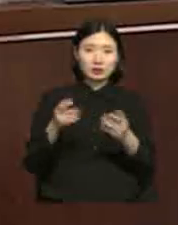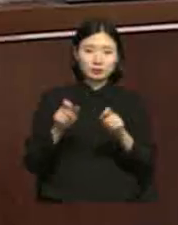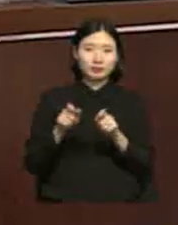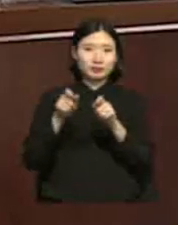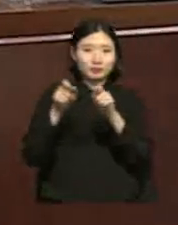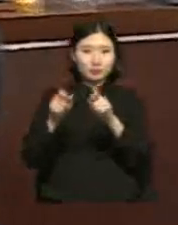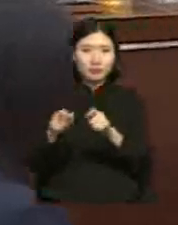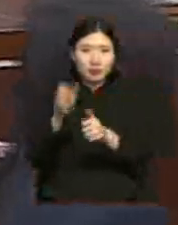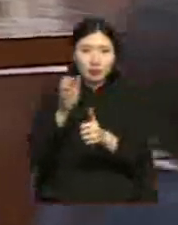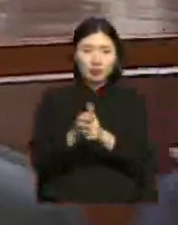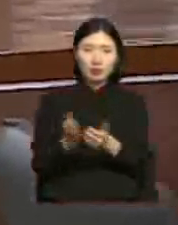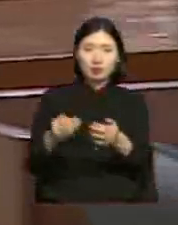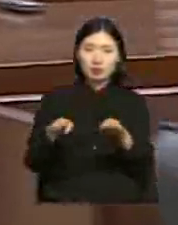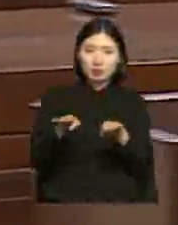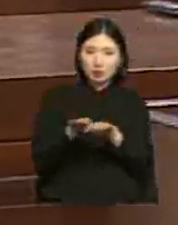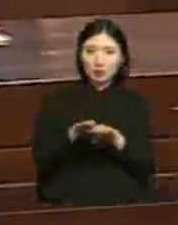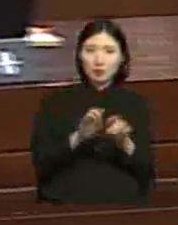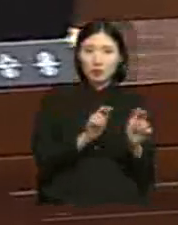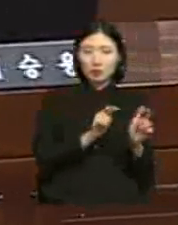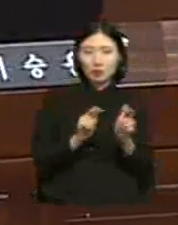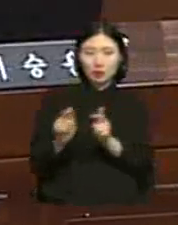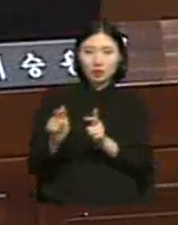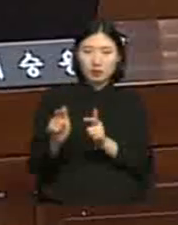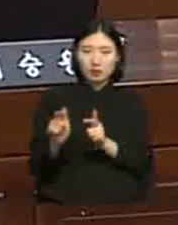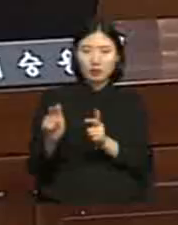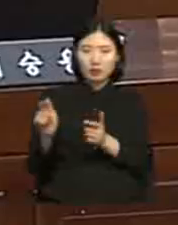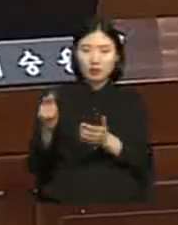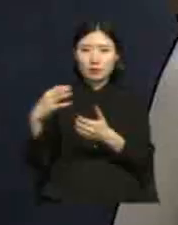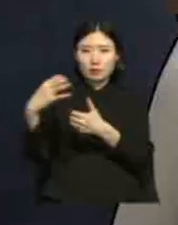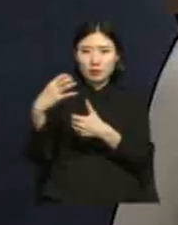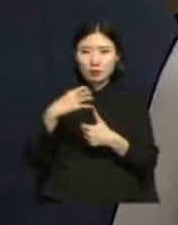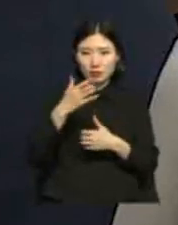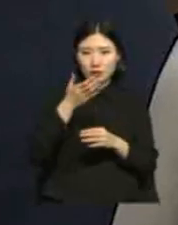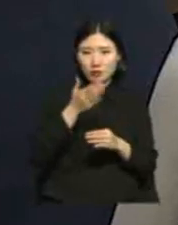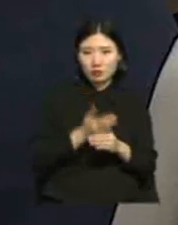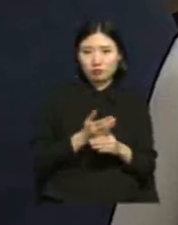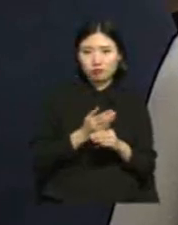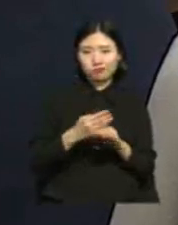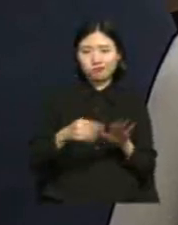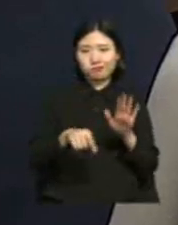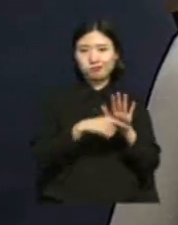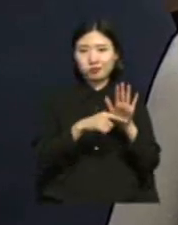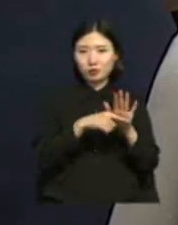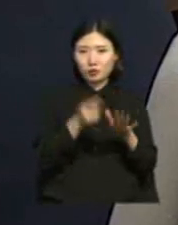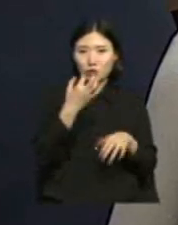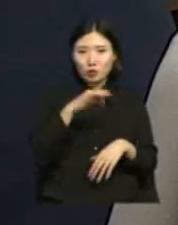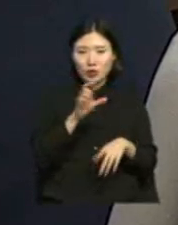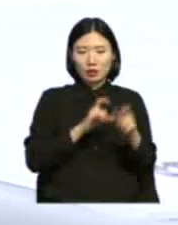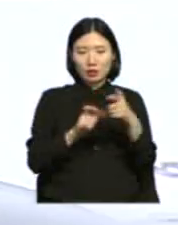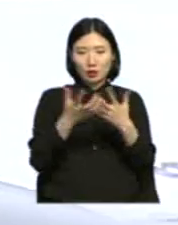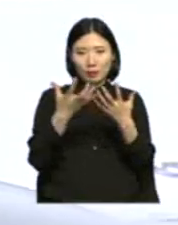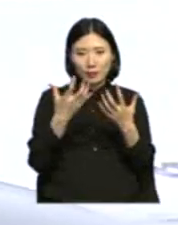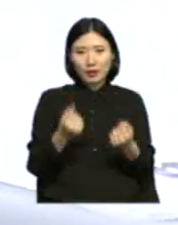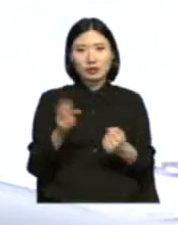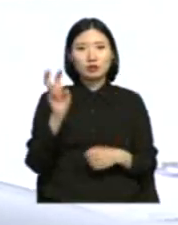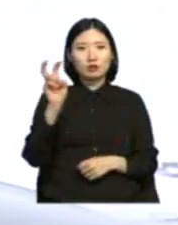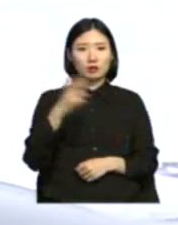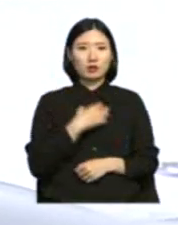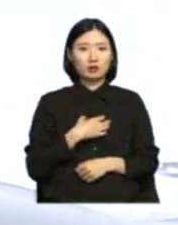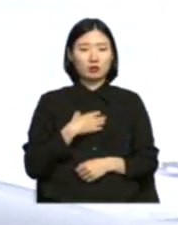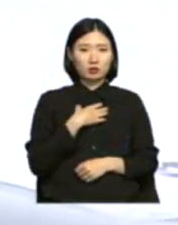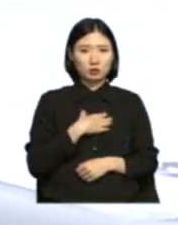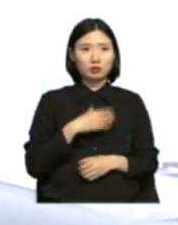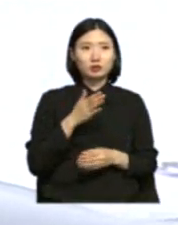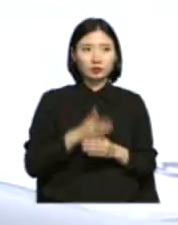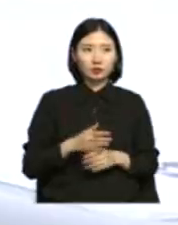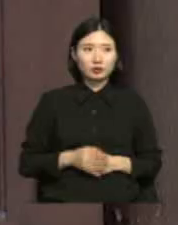위탁시설 직영으로 이용자와 종사자의 비난을 받는 상황에서 부정적 효과가 더 많을 거라는 우려도 나왔습니다.